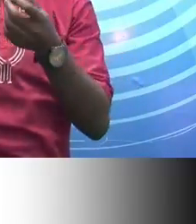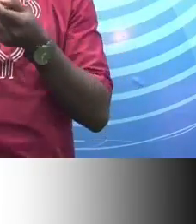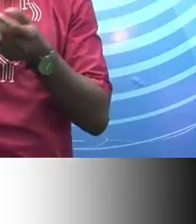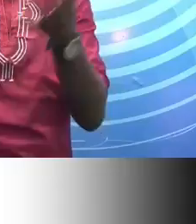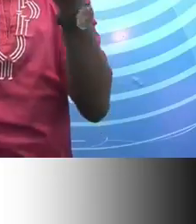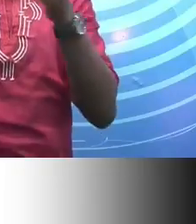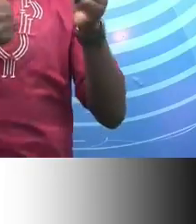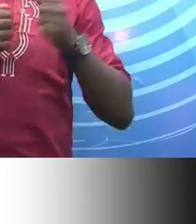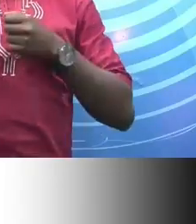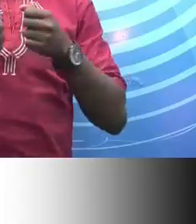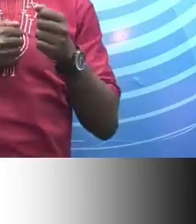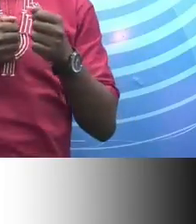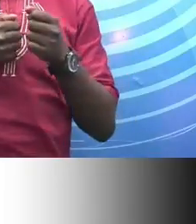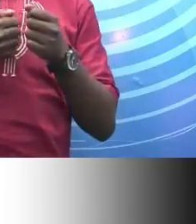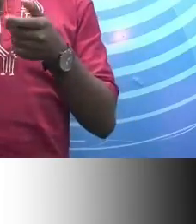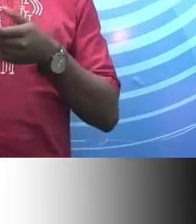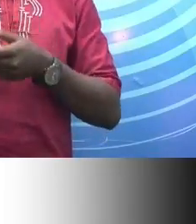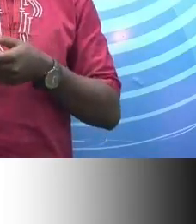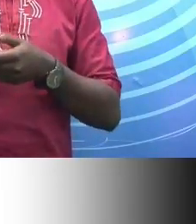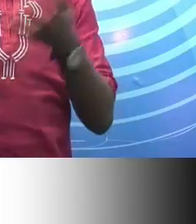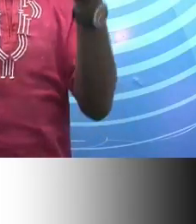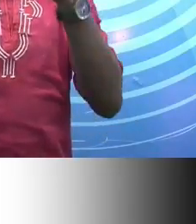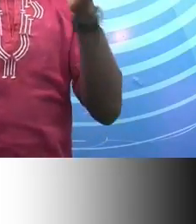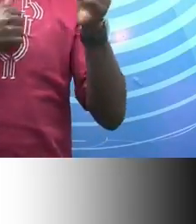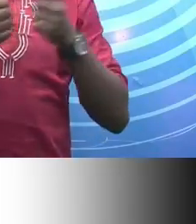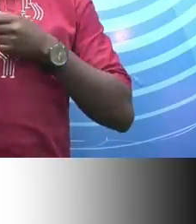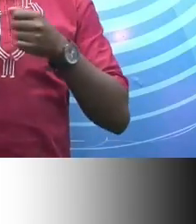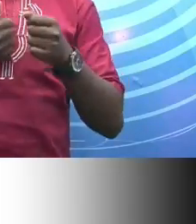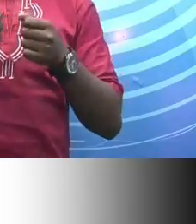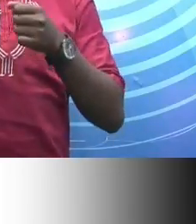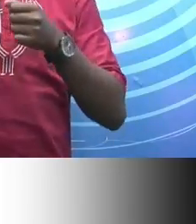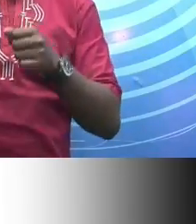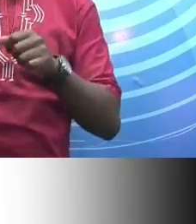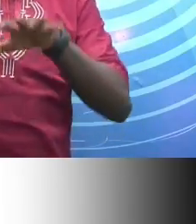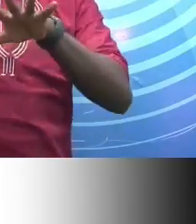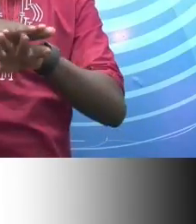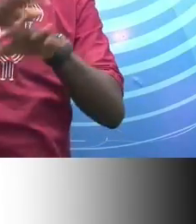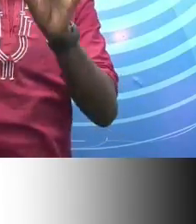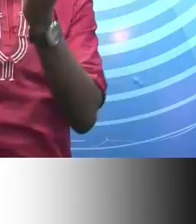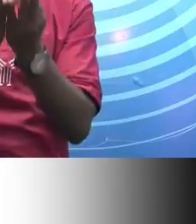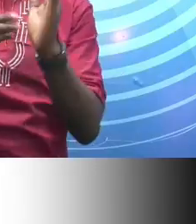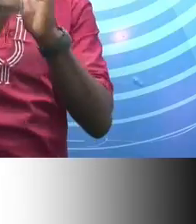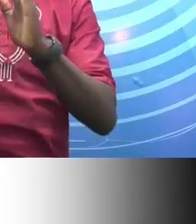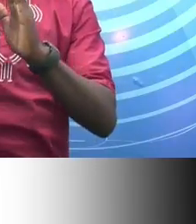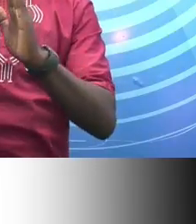Rwanda. Sowingi Handi Rwanda for the inclusive family development.